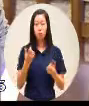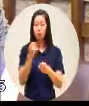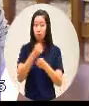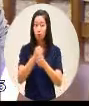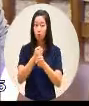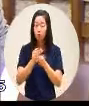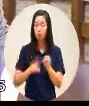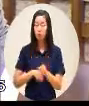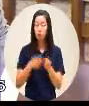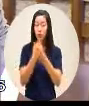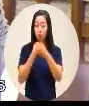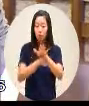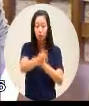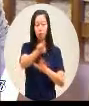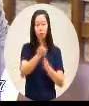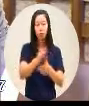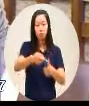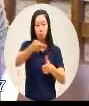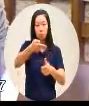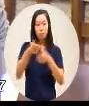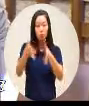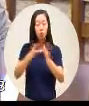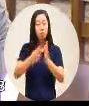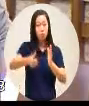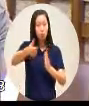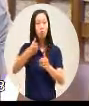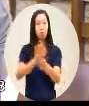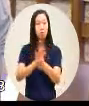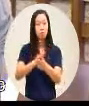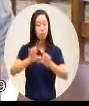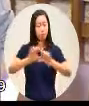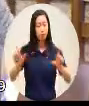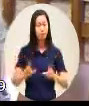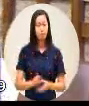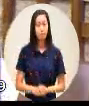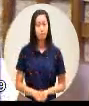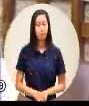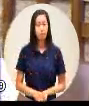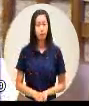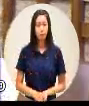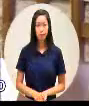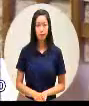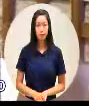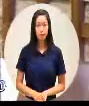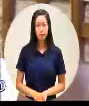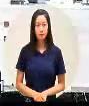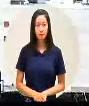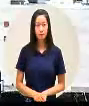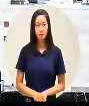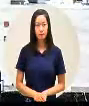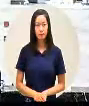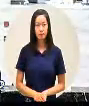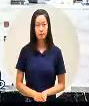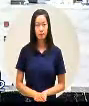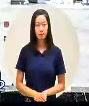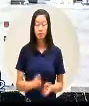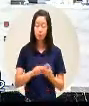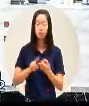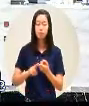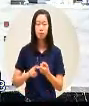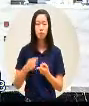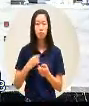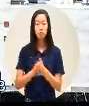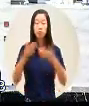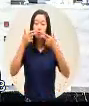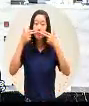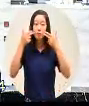信对局长是有帮助的啦，对我们高雄市是有帮助的。 哎嘛，应该有影，因为原